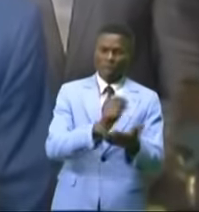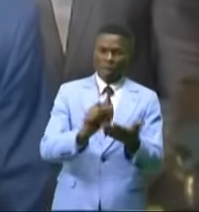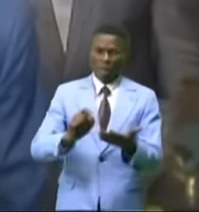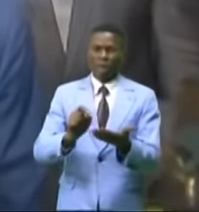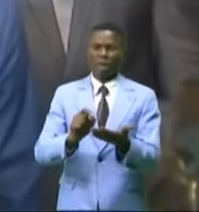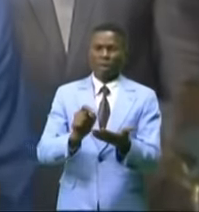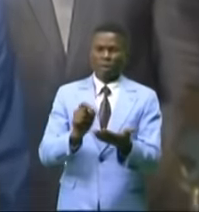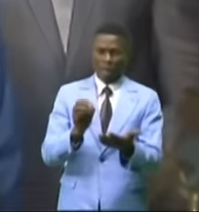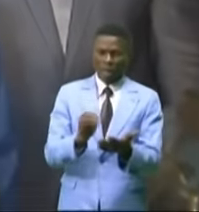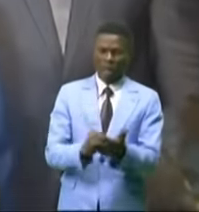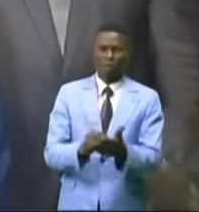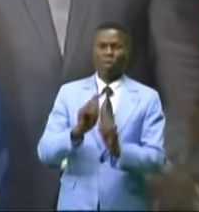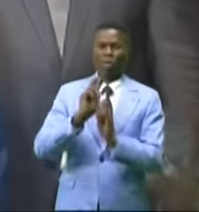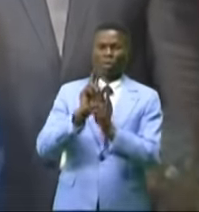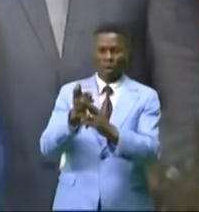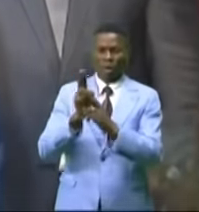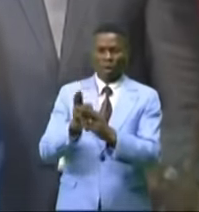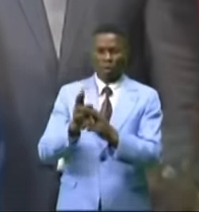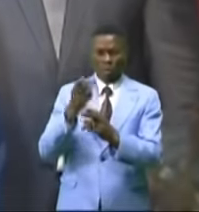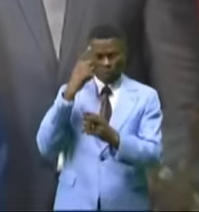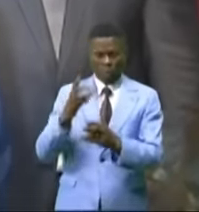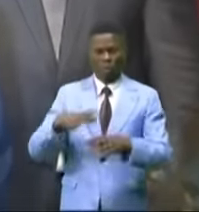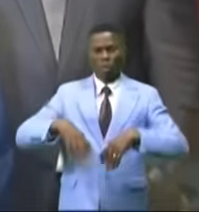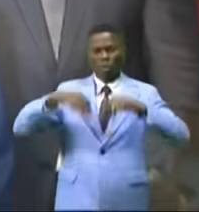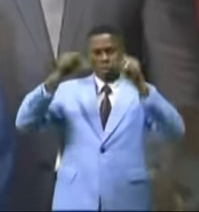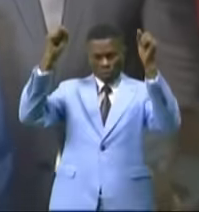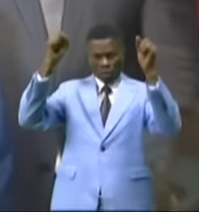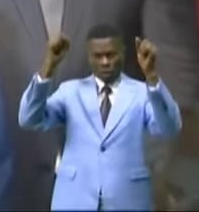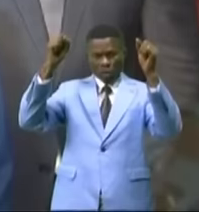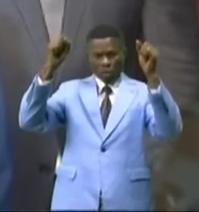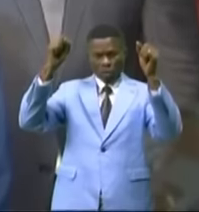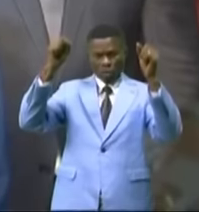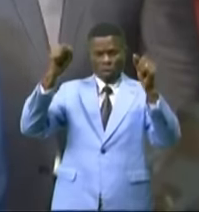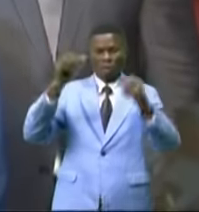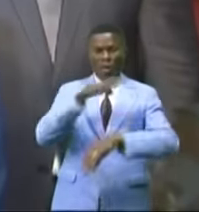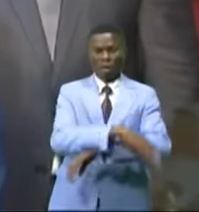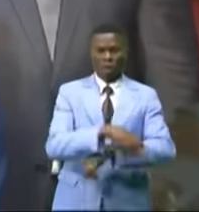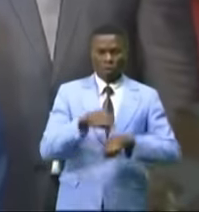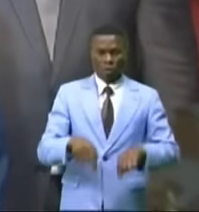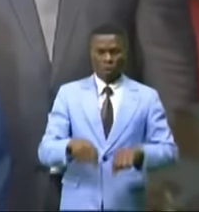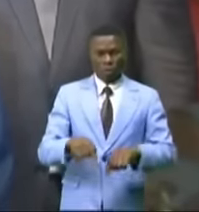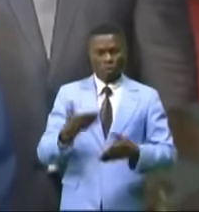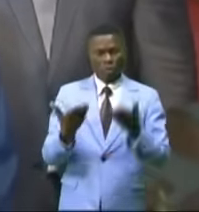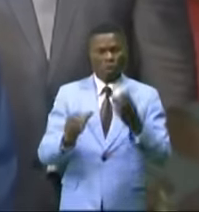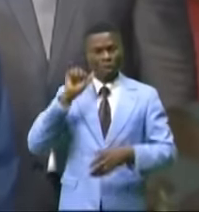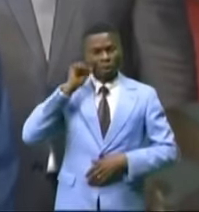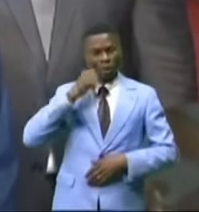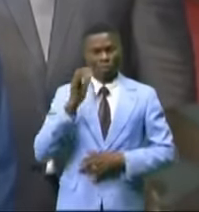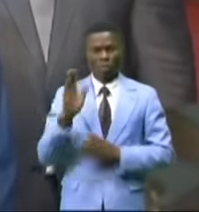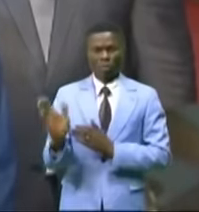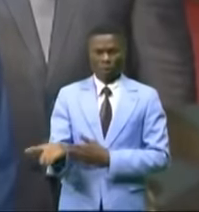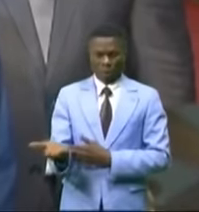rapports pour les adopter ce soir ou demain matin.